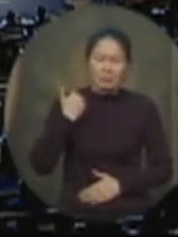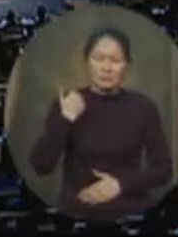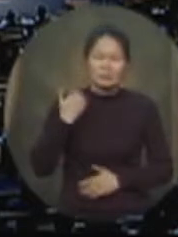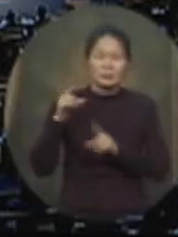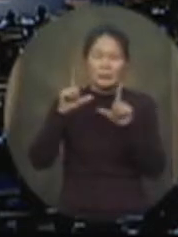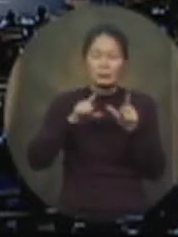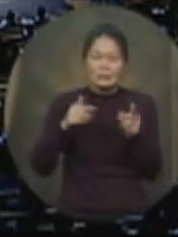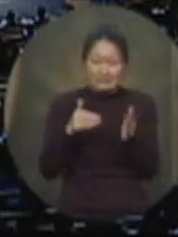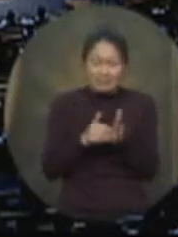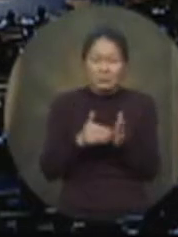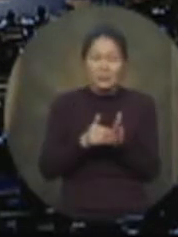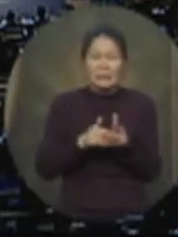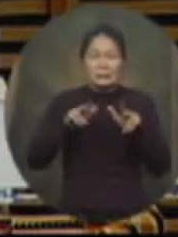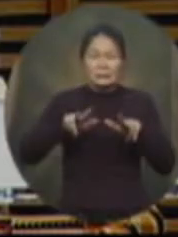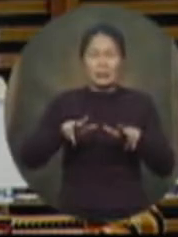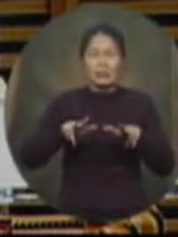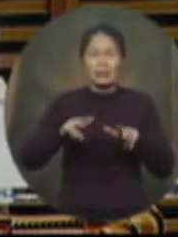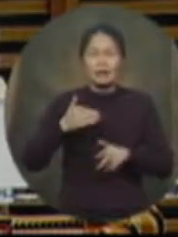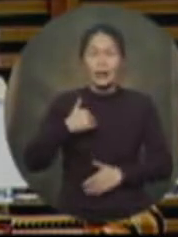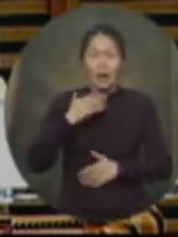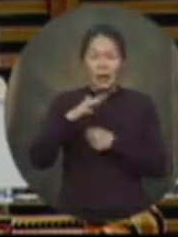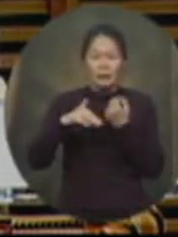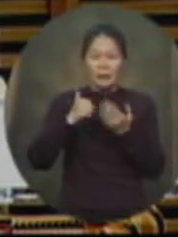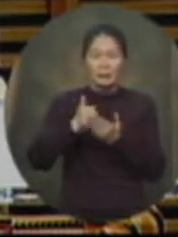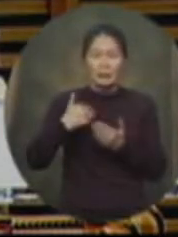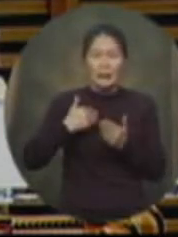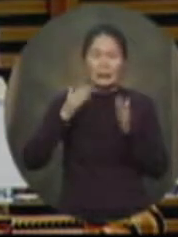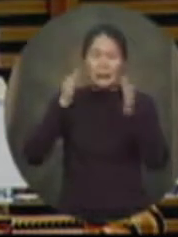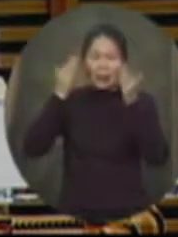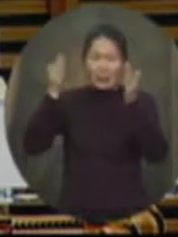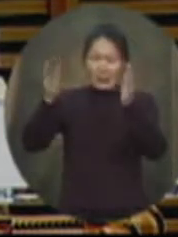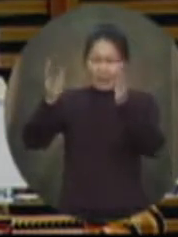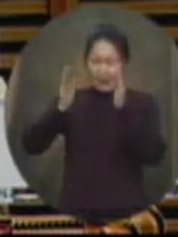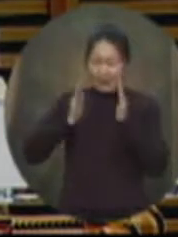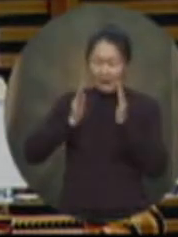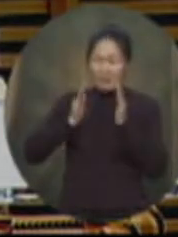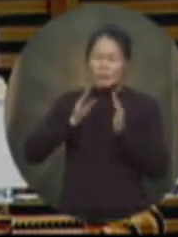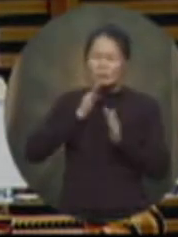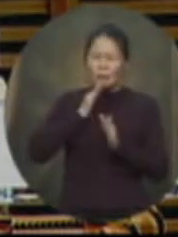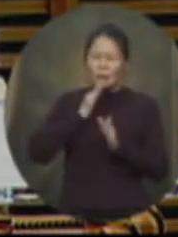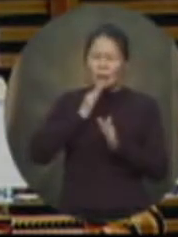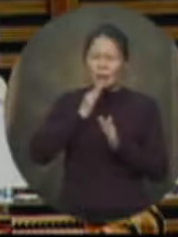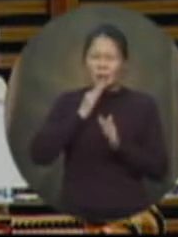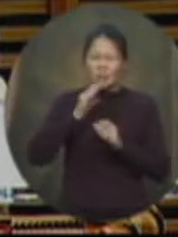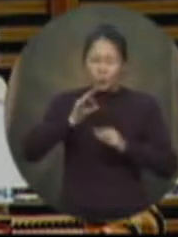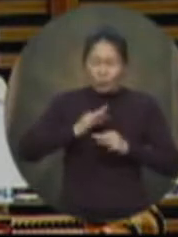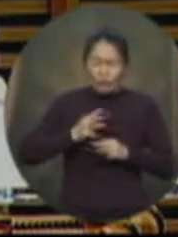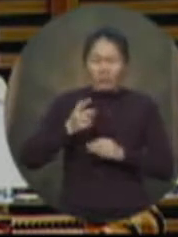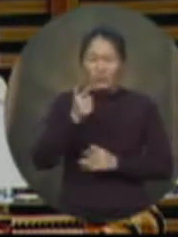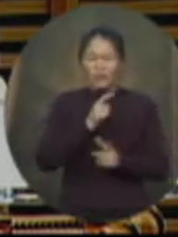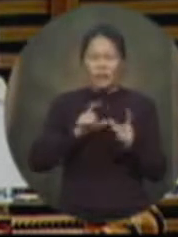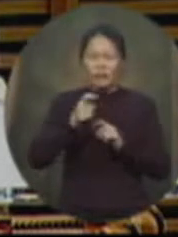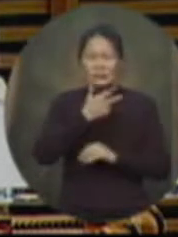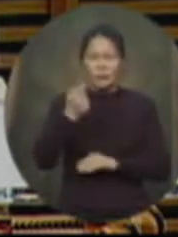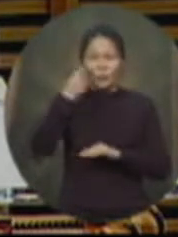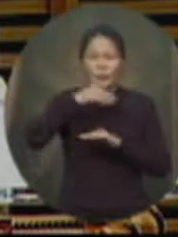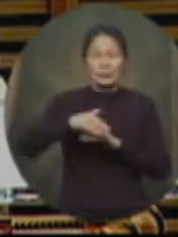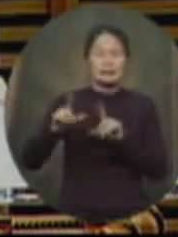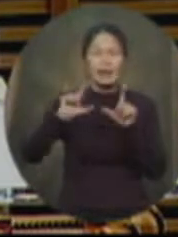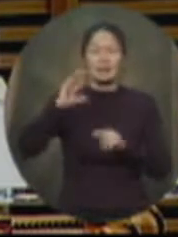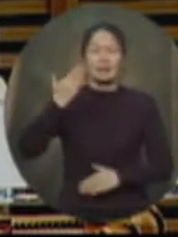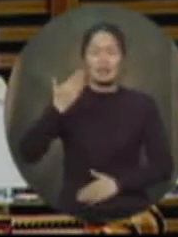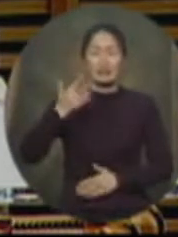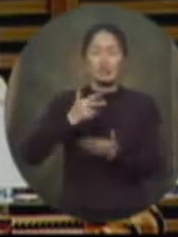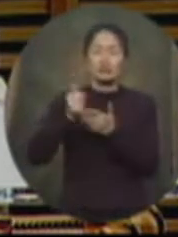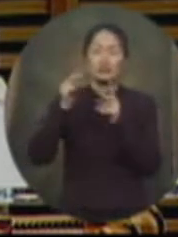끝났고 이제 내가 하나님이 나를 향한 놀라운 더 큰 계획에 삶을 내가 살아야 되겠다 주여 제가